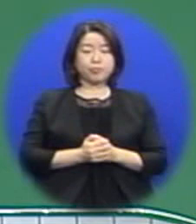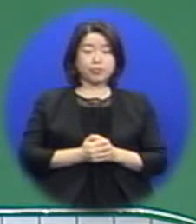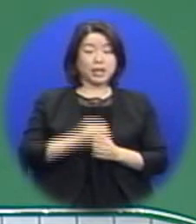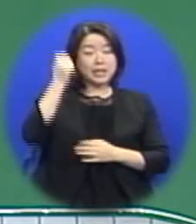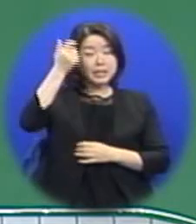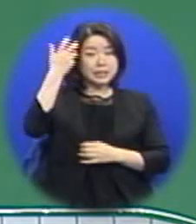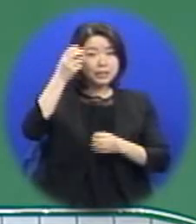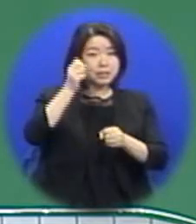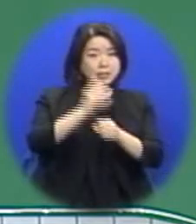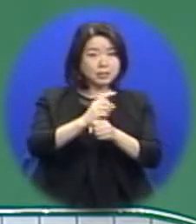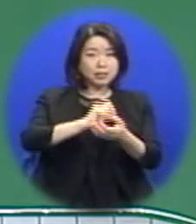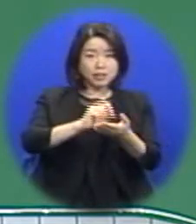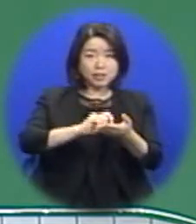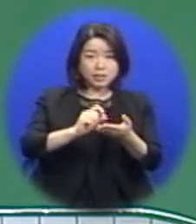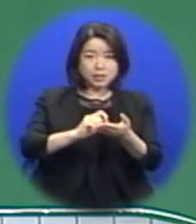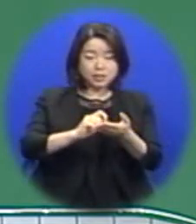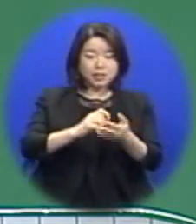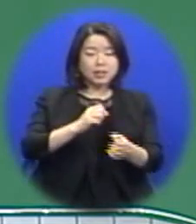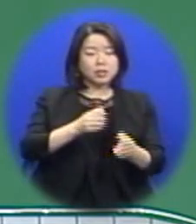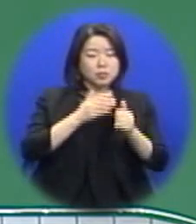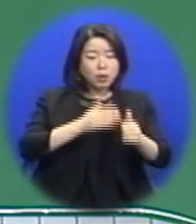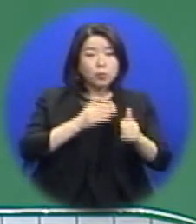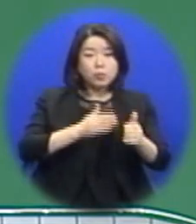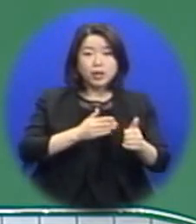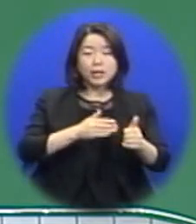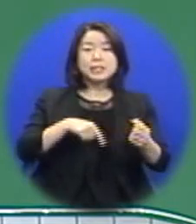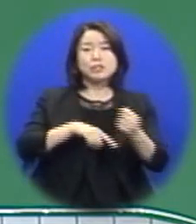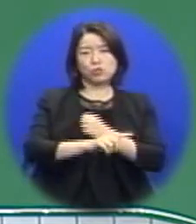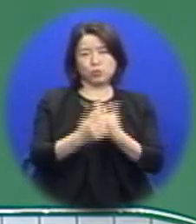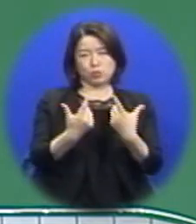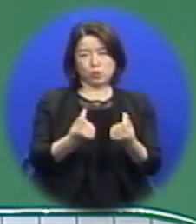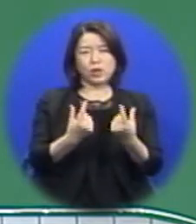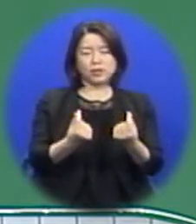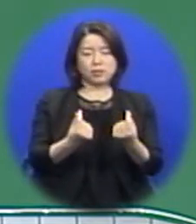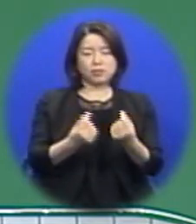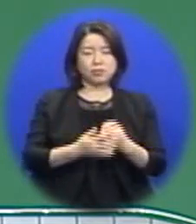길을 쓰게 해드리는 것도 똑같은 이유입니다.